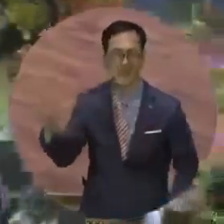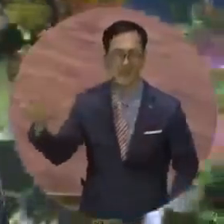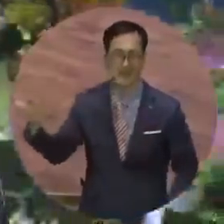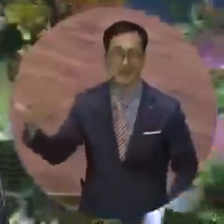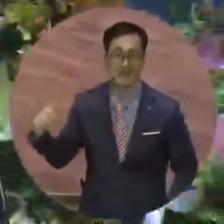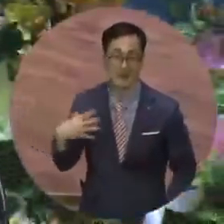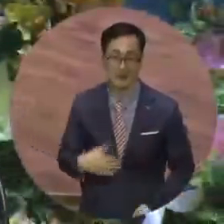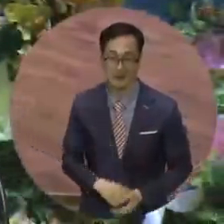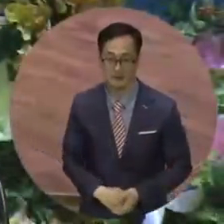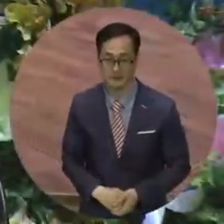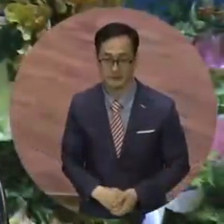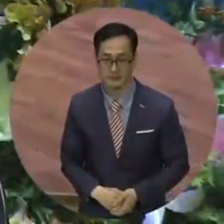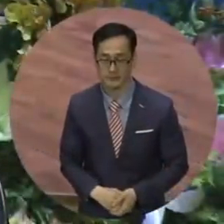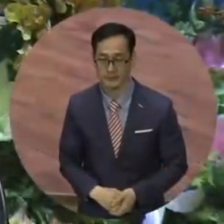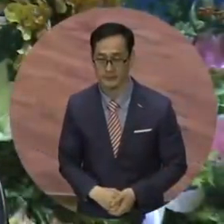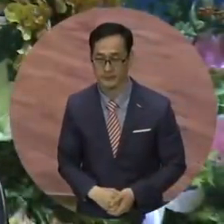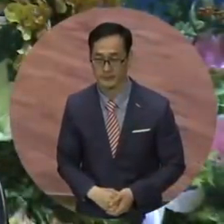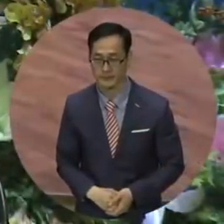막 고집해도 안 돼요.